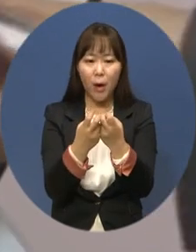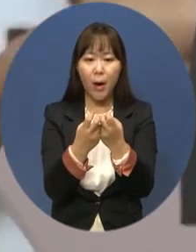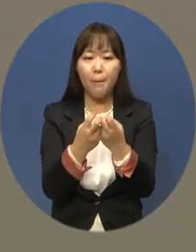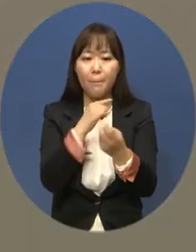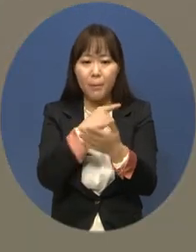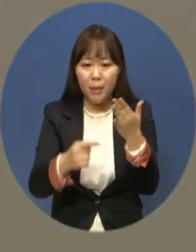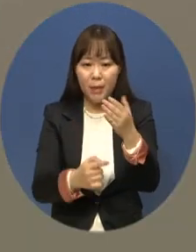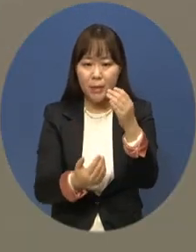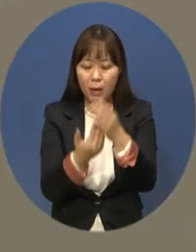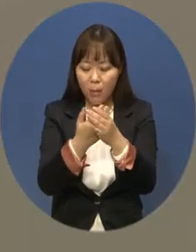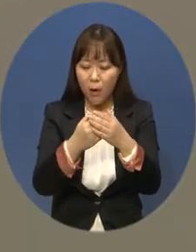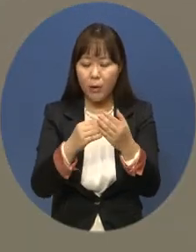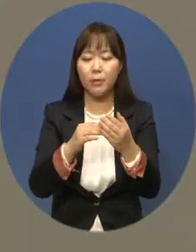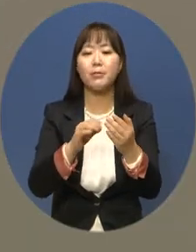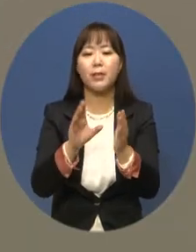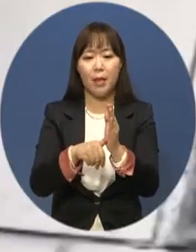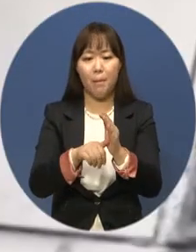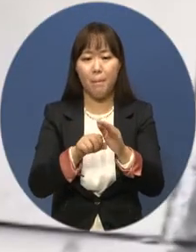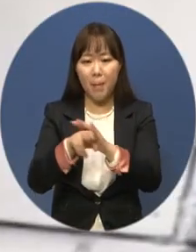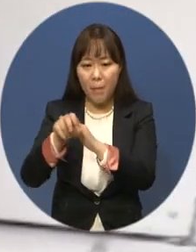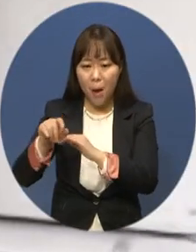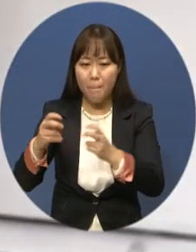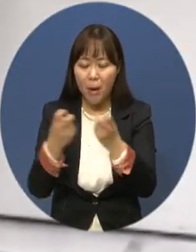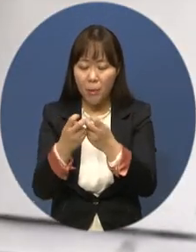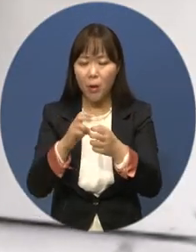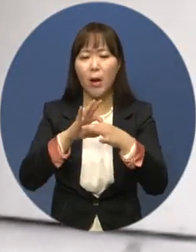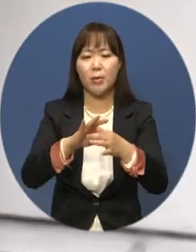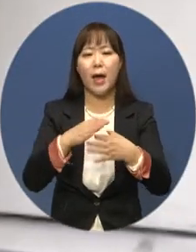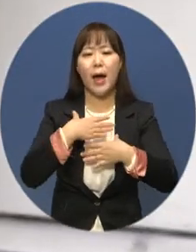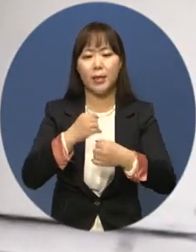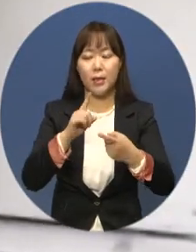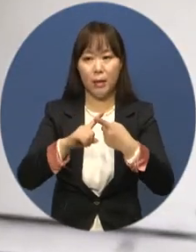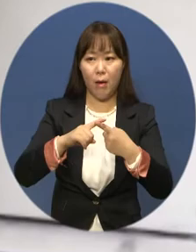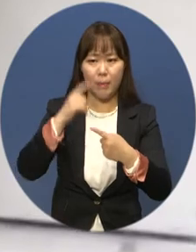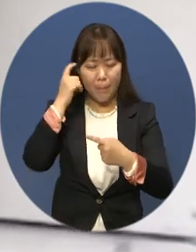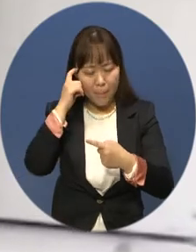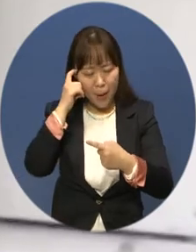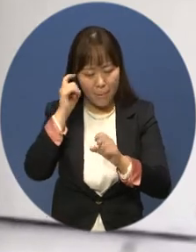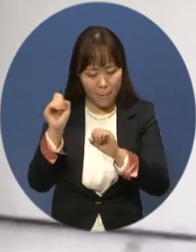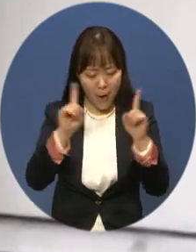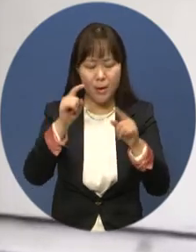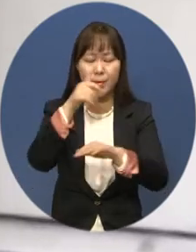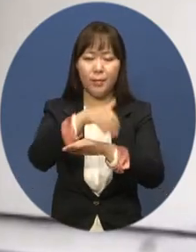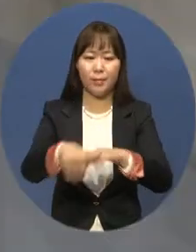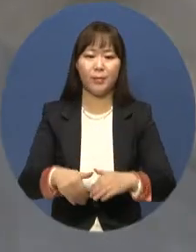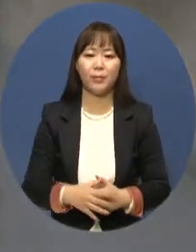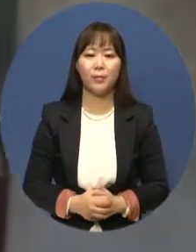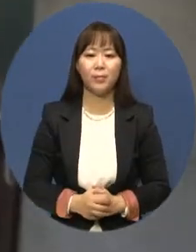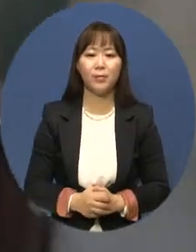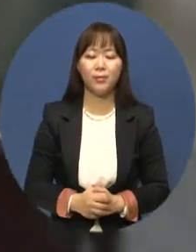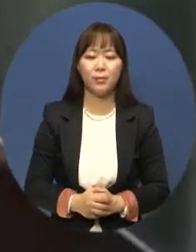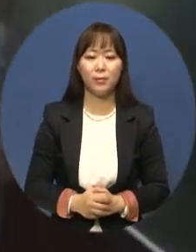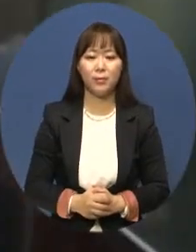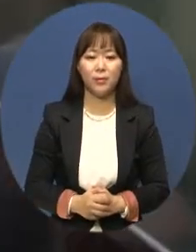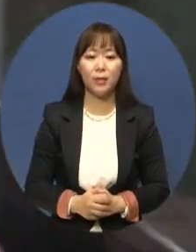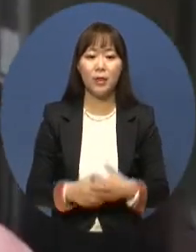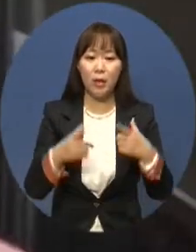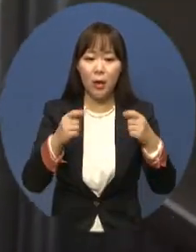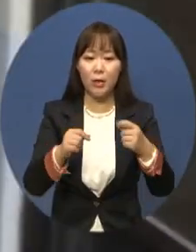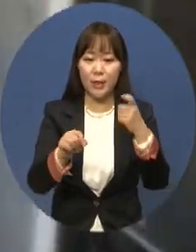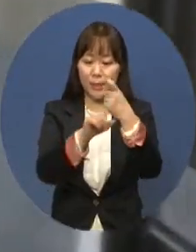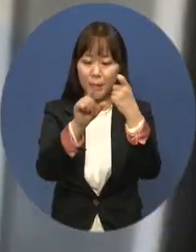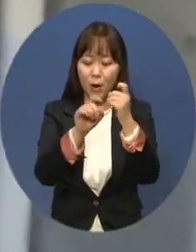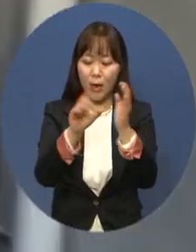요령 등의 안 좋은 교육을 실시에 안전에 대한 경각심을 고취시켜 방침입니다 정비사업은 오늘